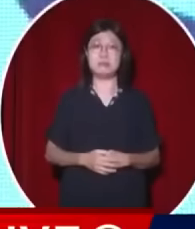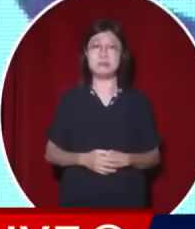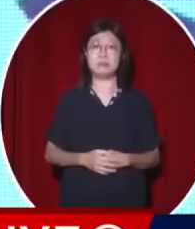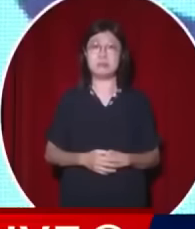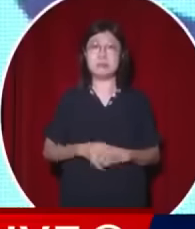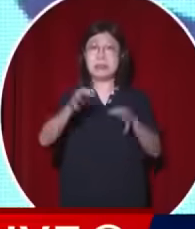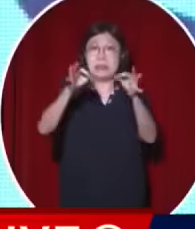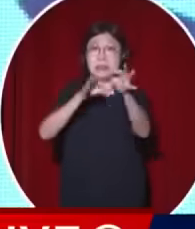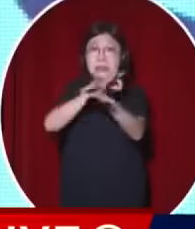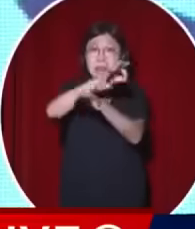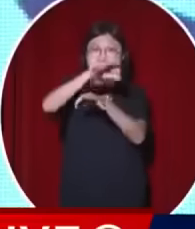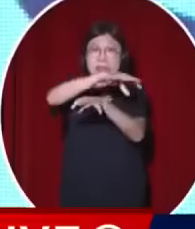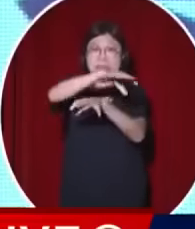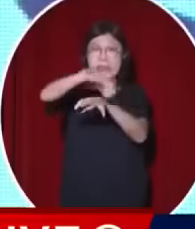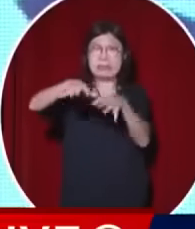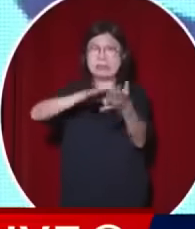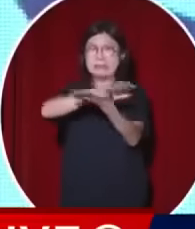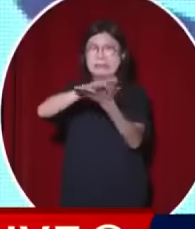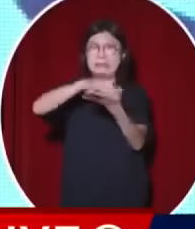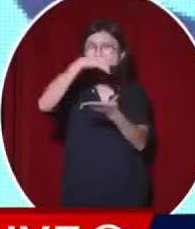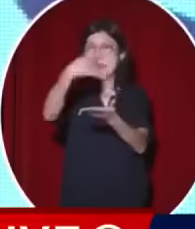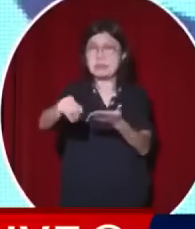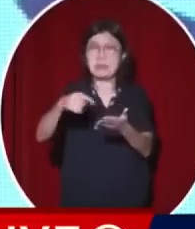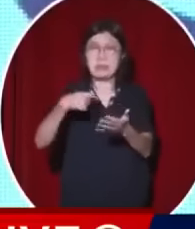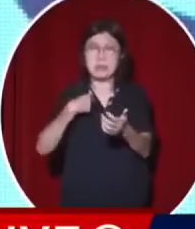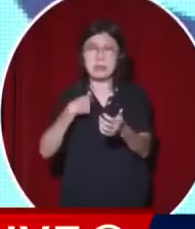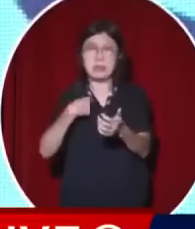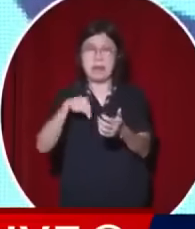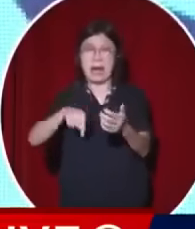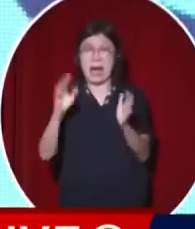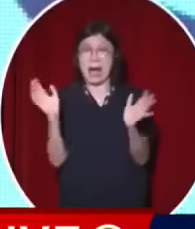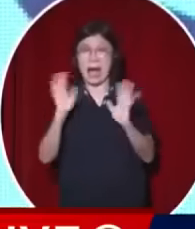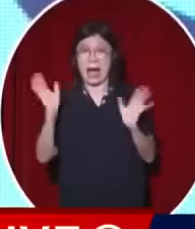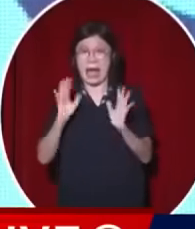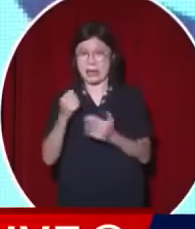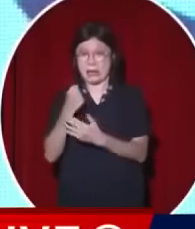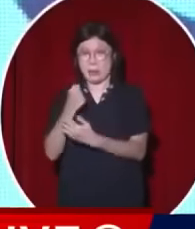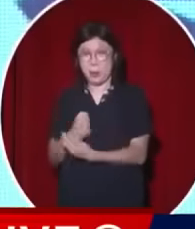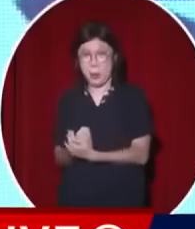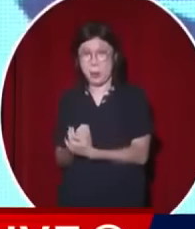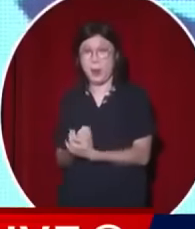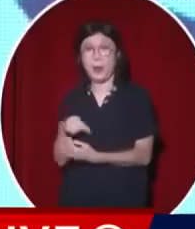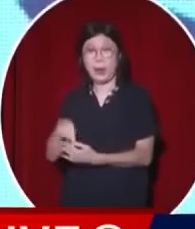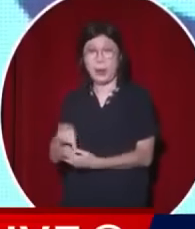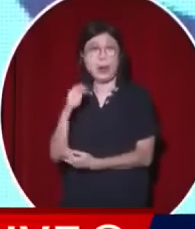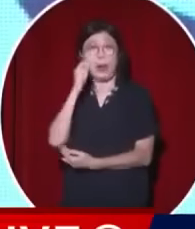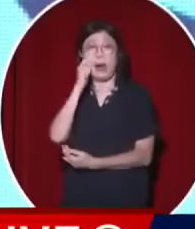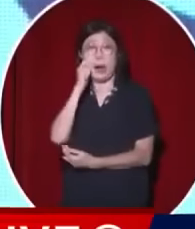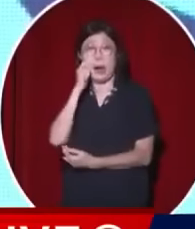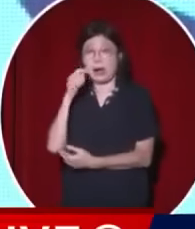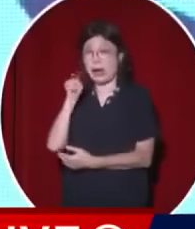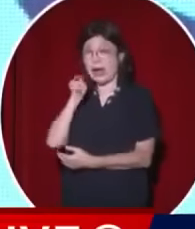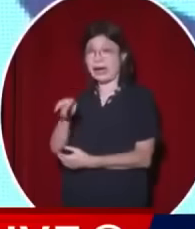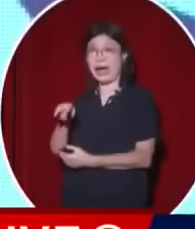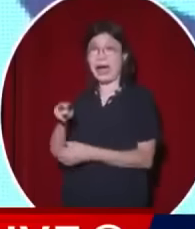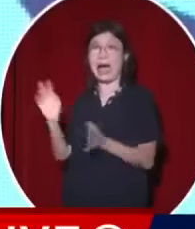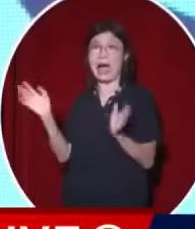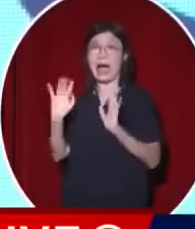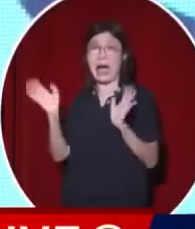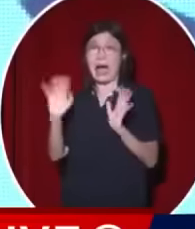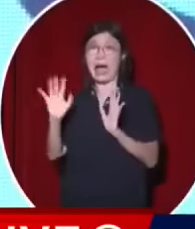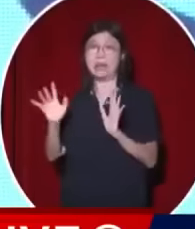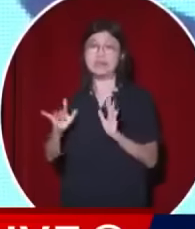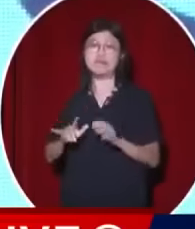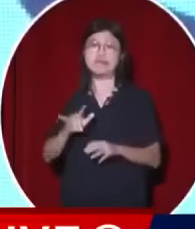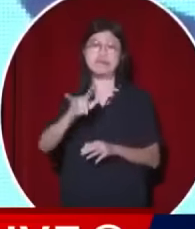因为经济环境不佳，我们无能为力把孩子留在身边，只能眼睁睁地看着自己的骨肉在